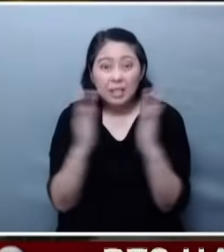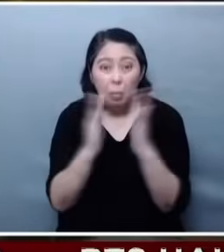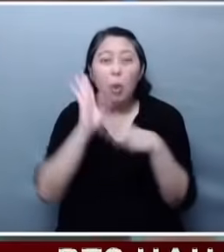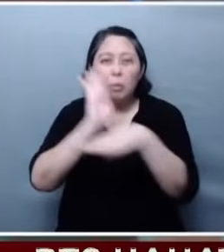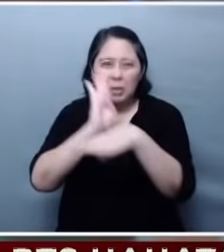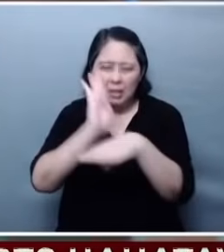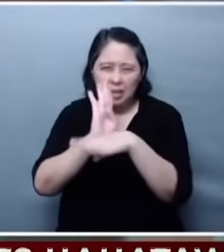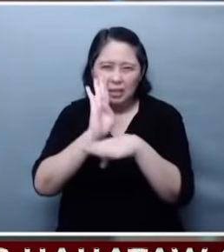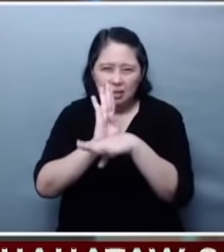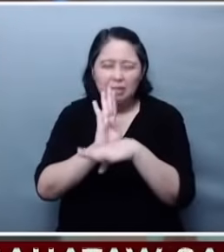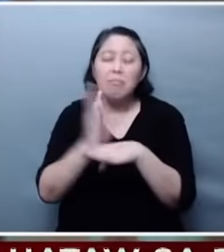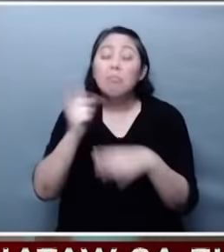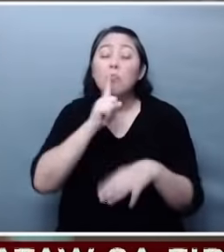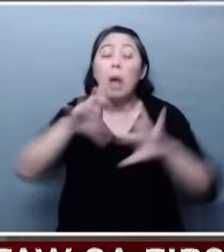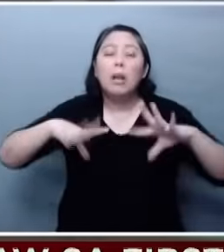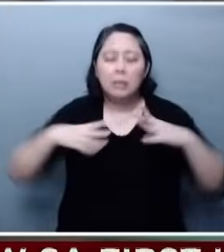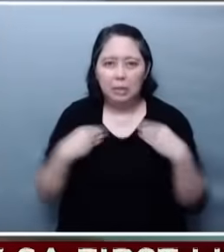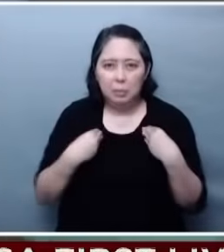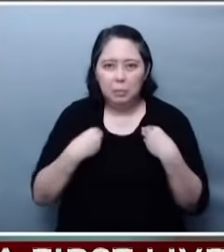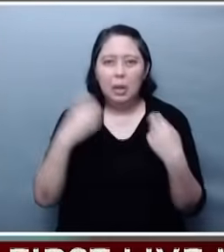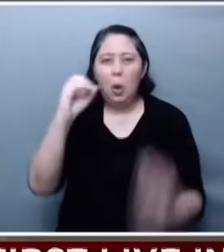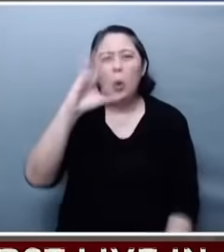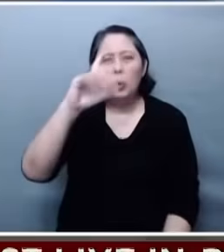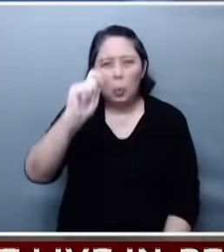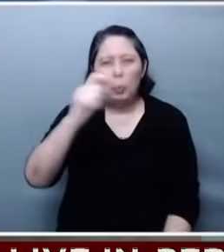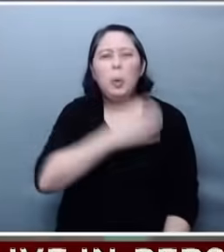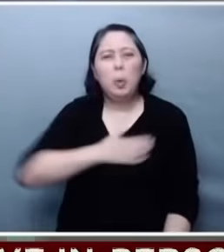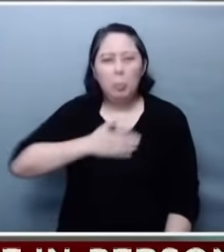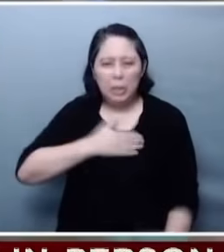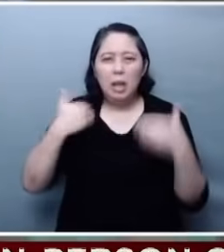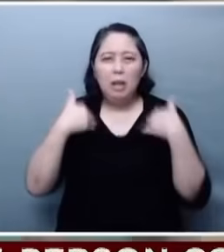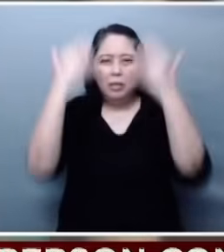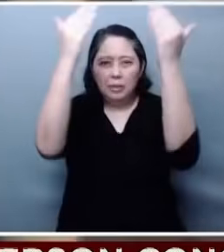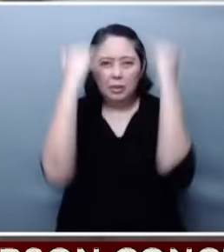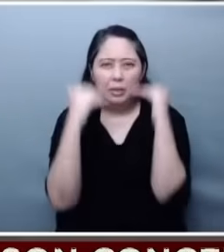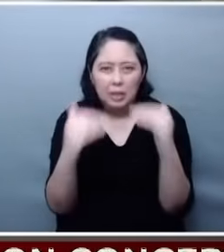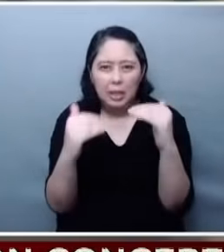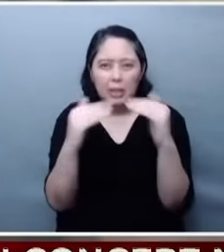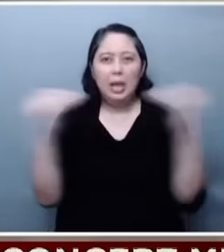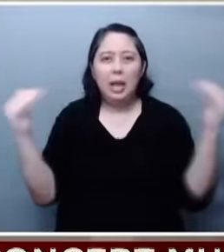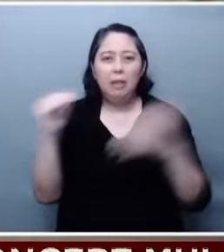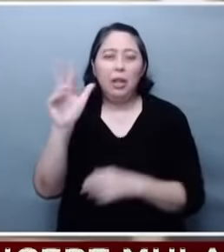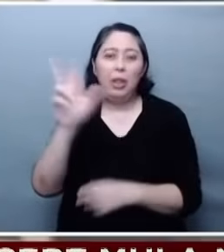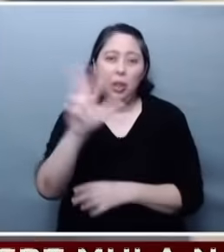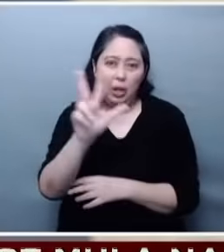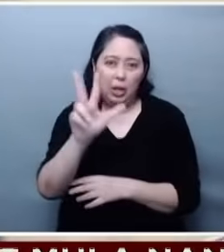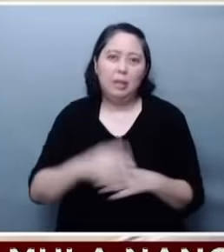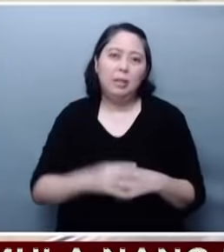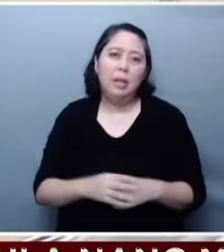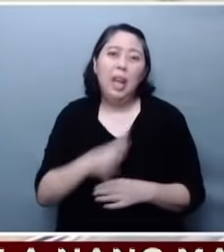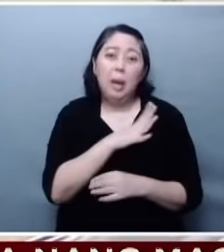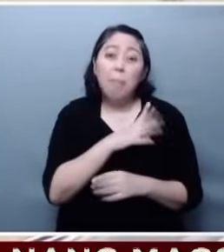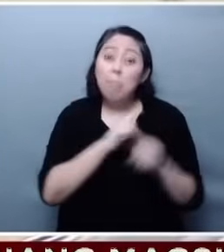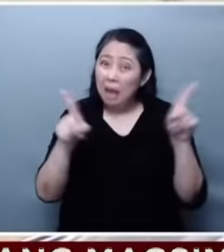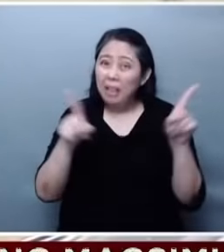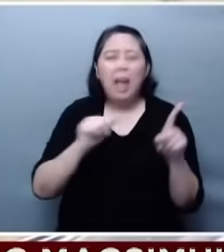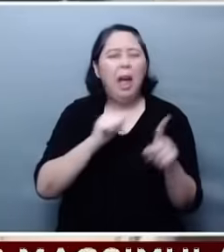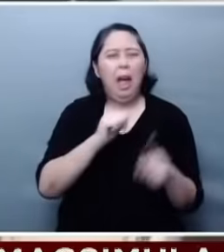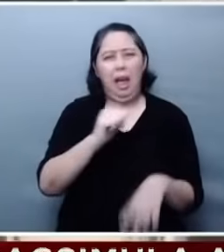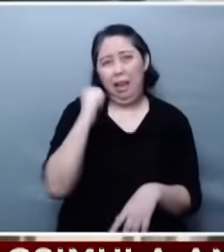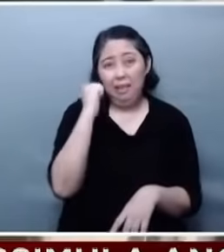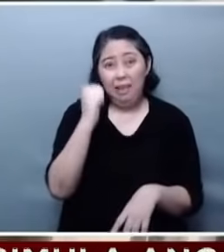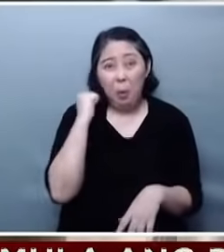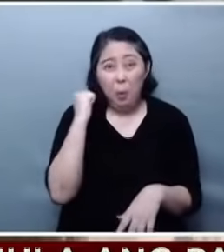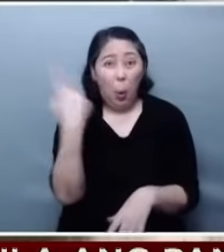Oktubre. Pero hindi sila pabor na ang mga bakunado lamang ang papayagang maging mas malaya sa galaw nila. Hindi po